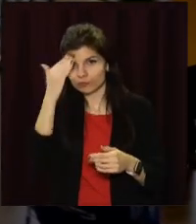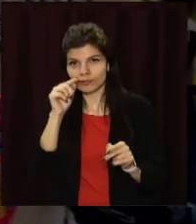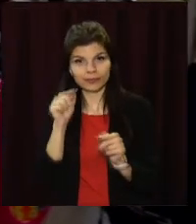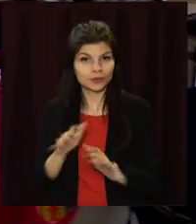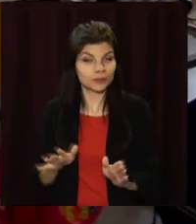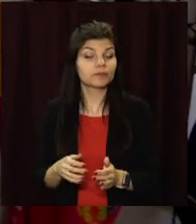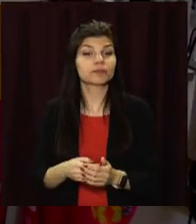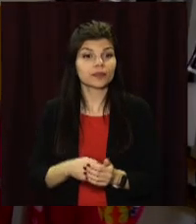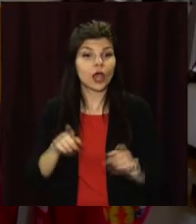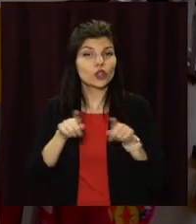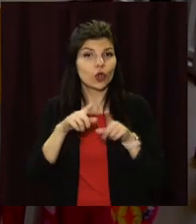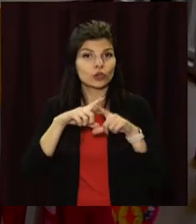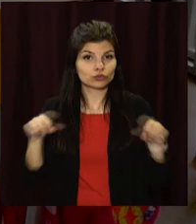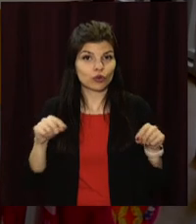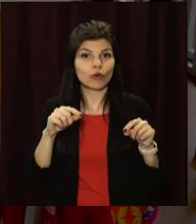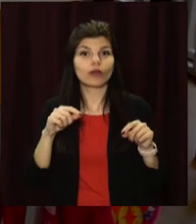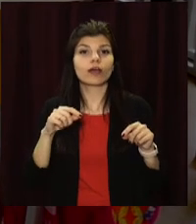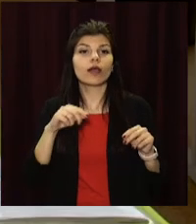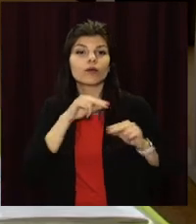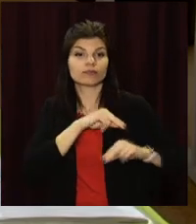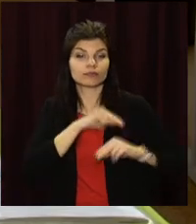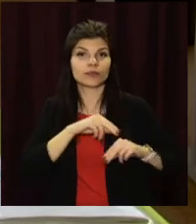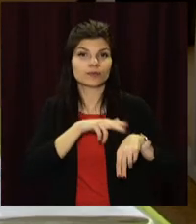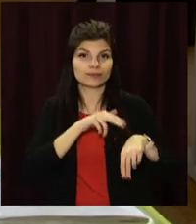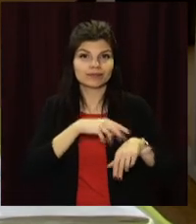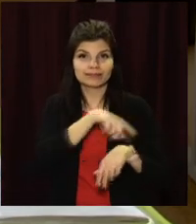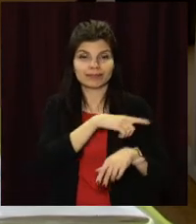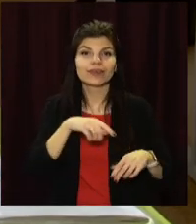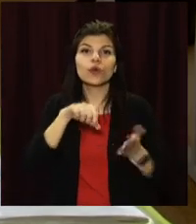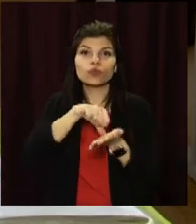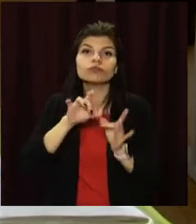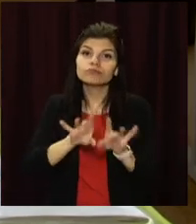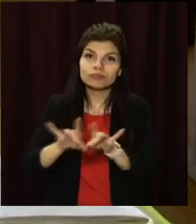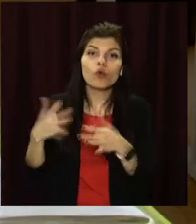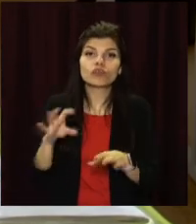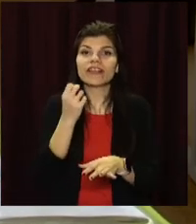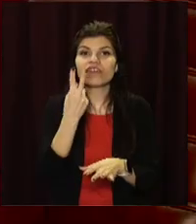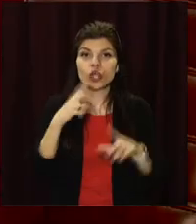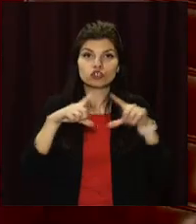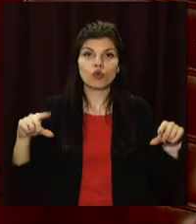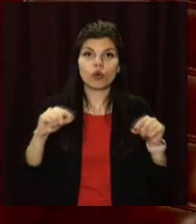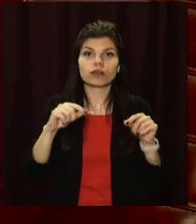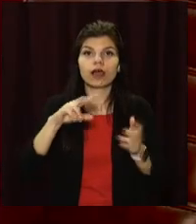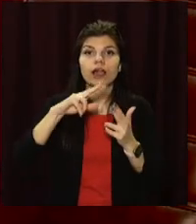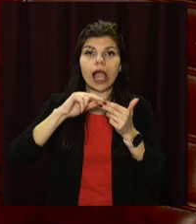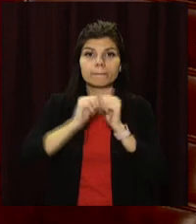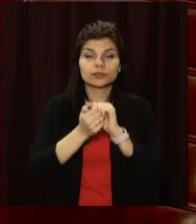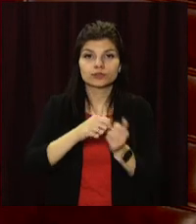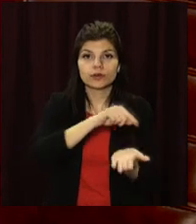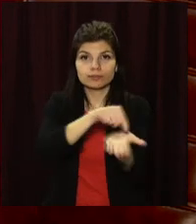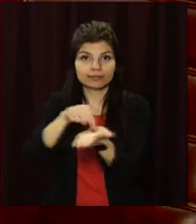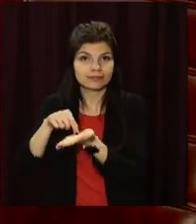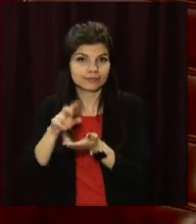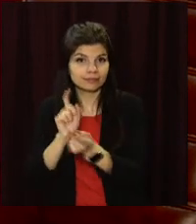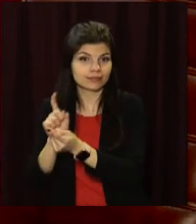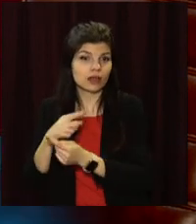школярами правоохоронці проводять щомісяця. На сьогодні вони вже побували у 12 школах Кам'янського. Для нас важливі такі